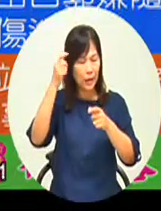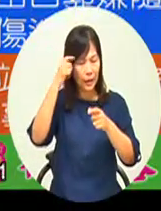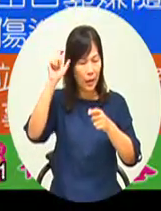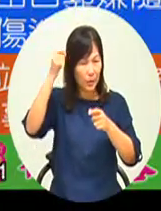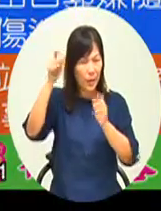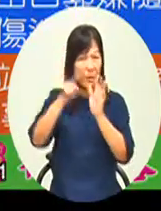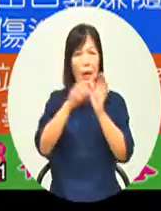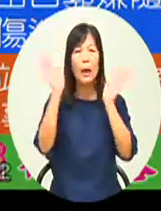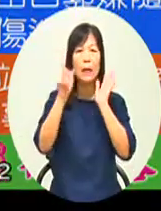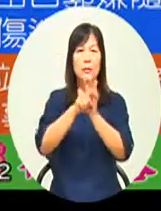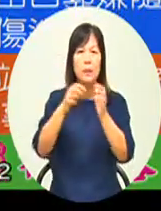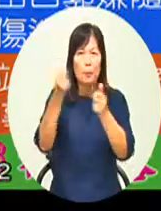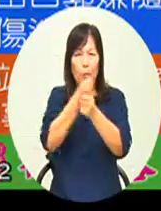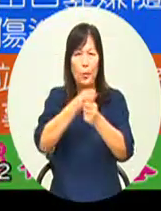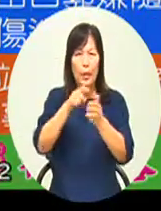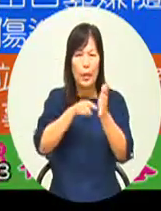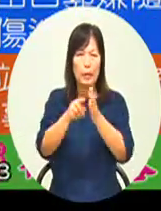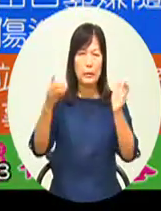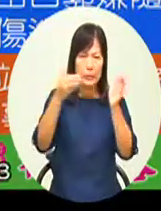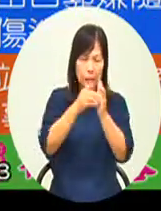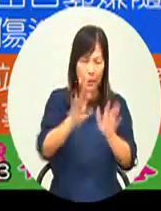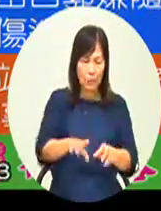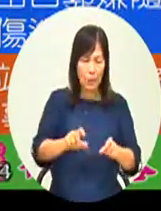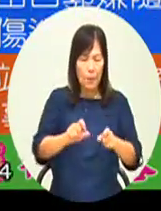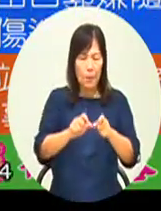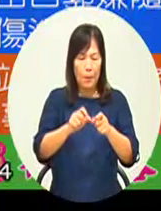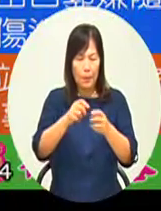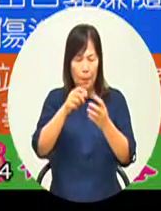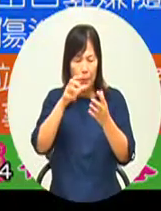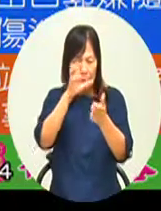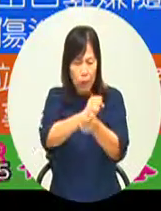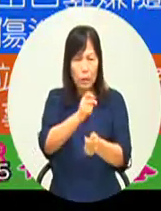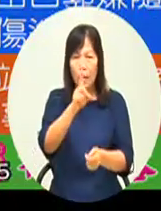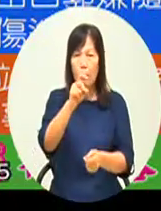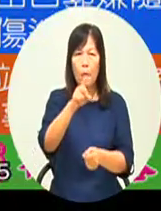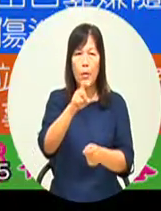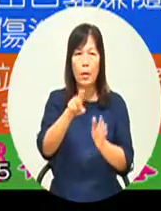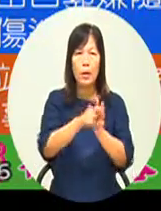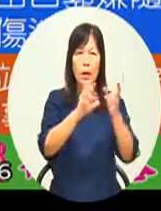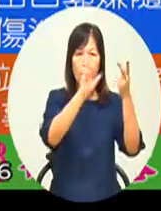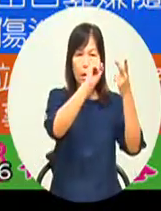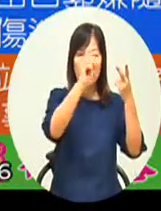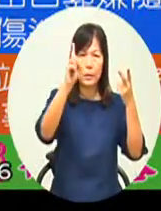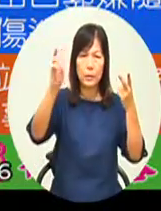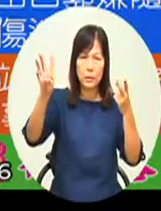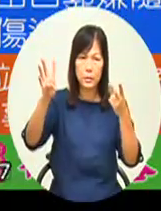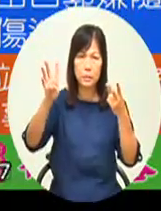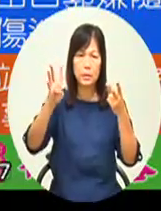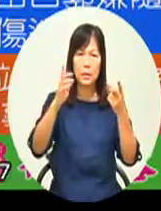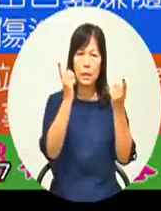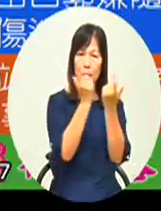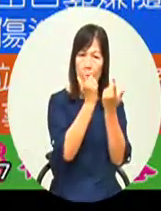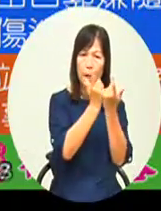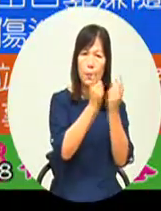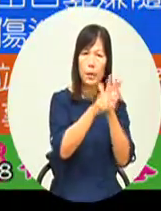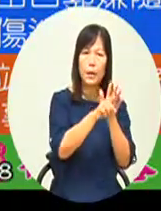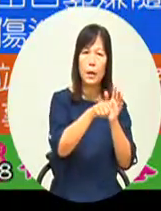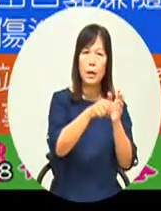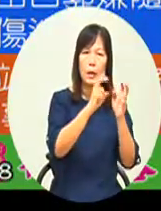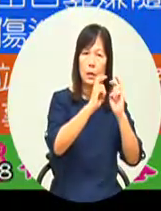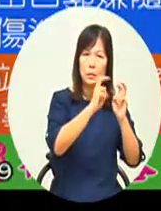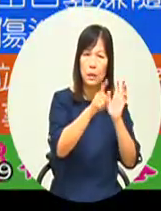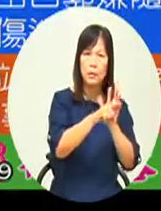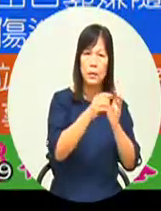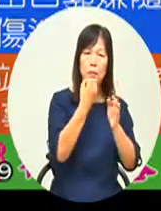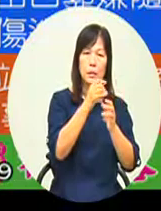打，到现在没有办法破案。那2014年台北捷运。板